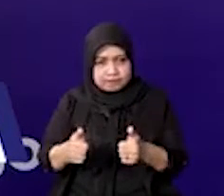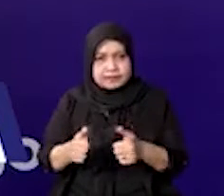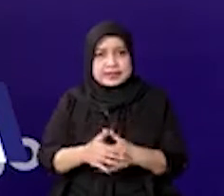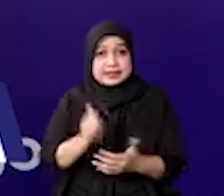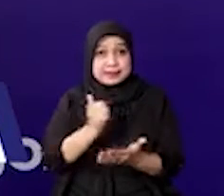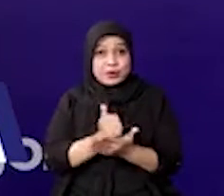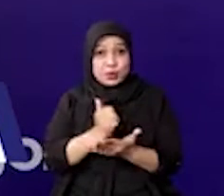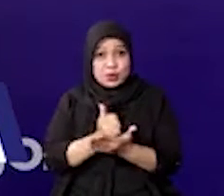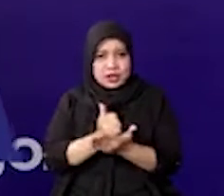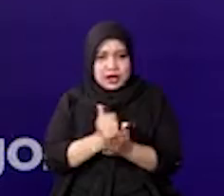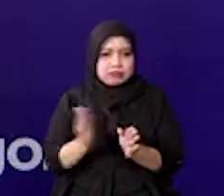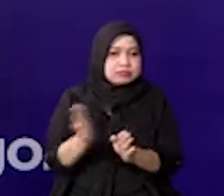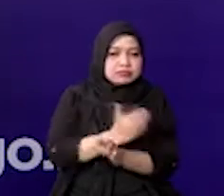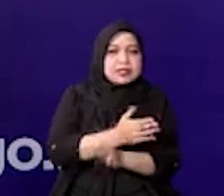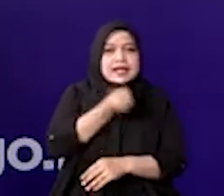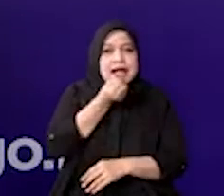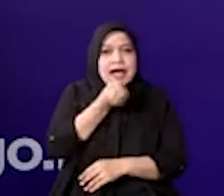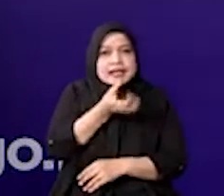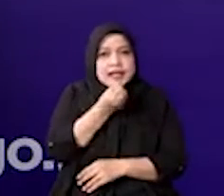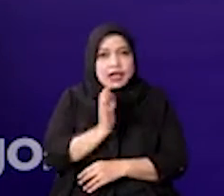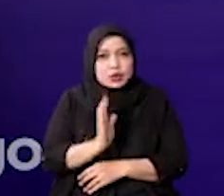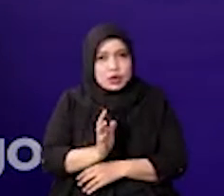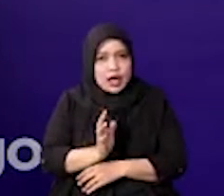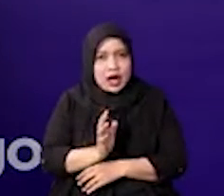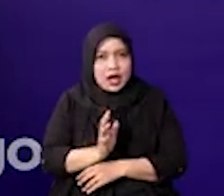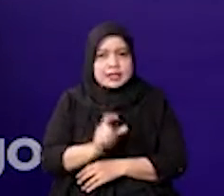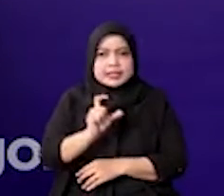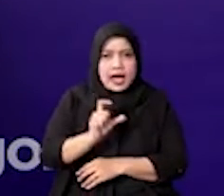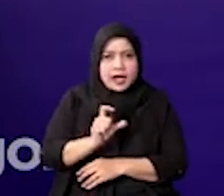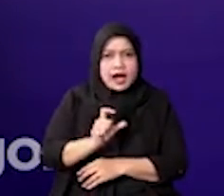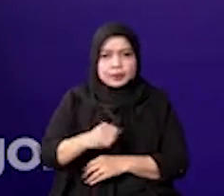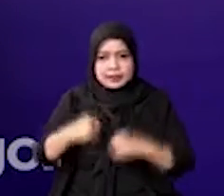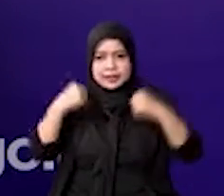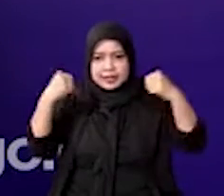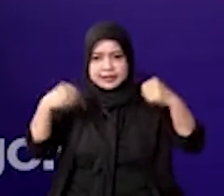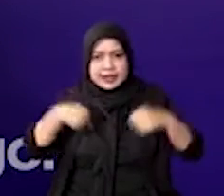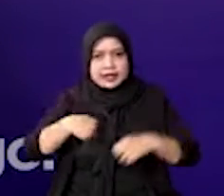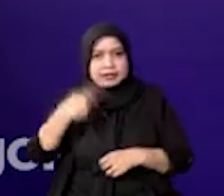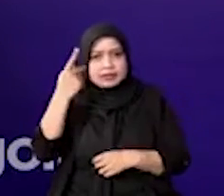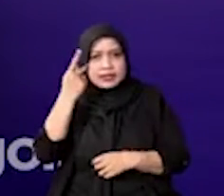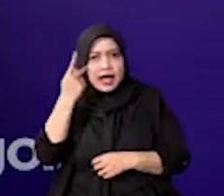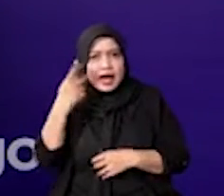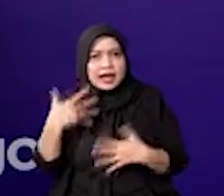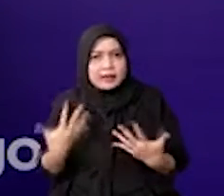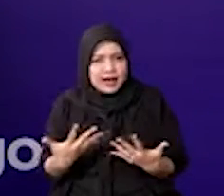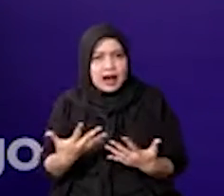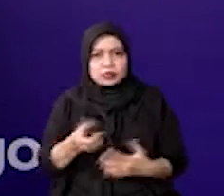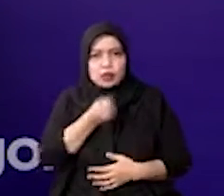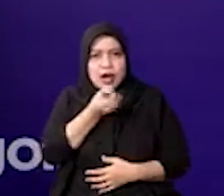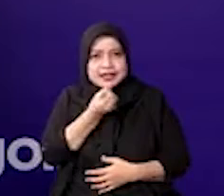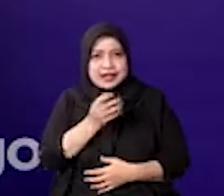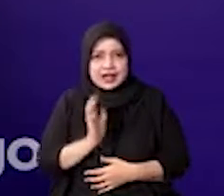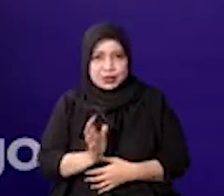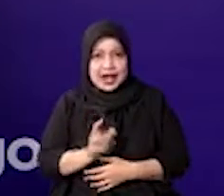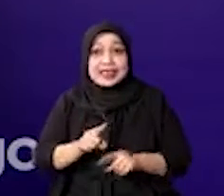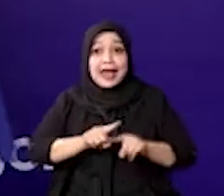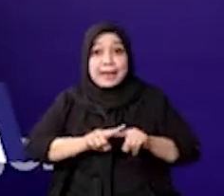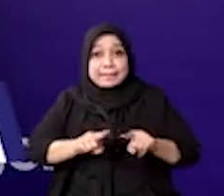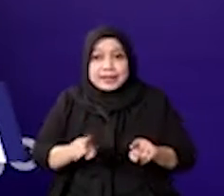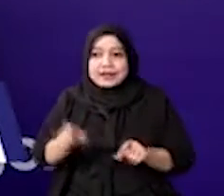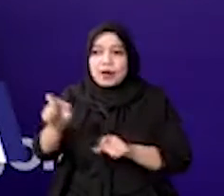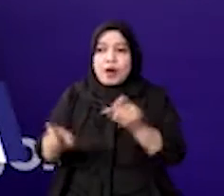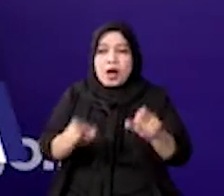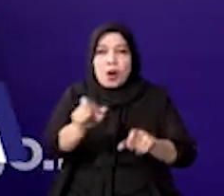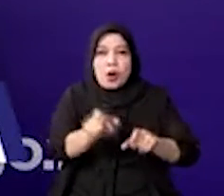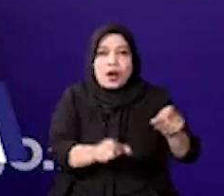menjaga kesehatan mereka tapi kesadaran demi kesadaran karena berbeda pola pikir di masyarakat